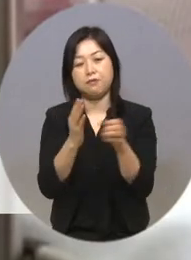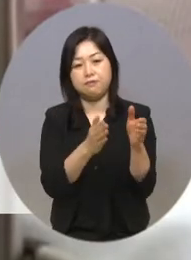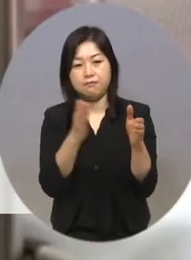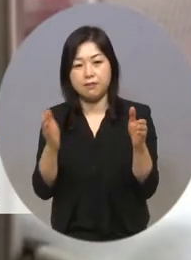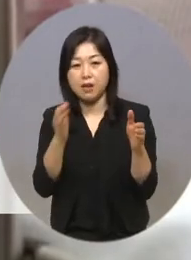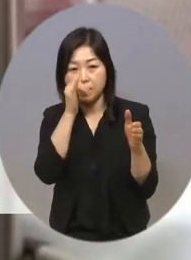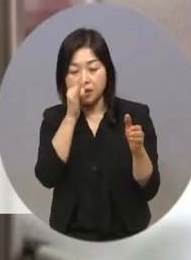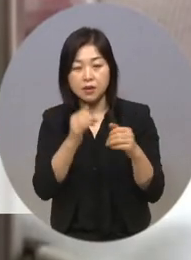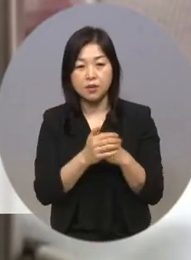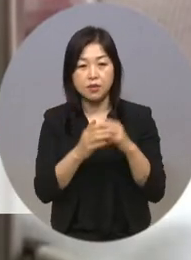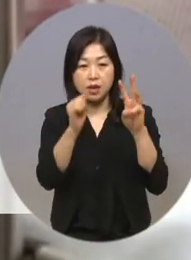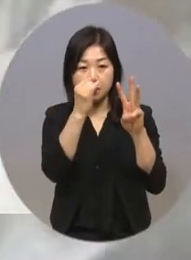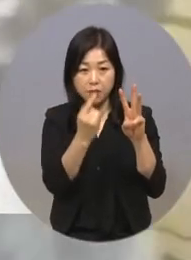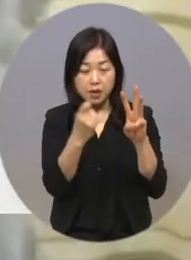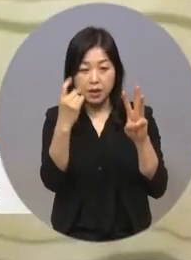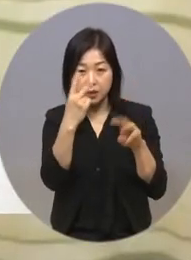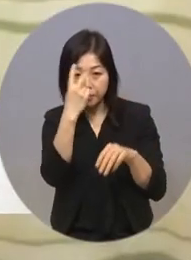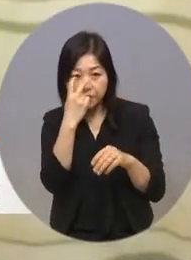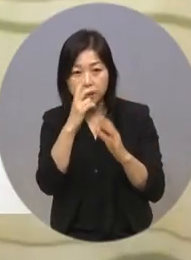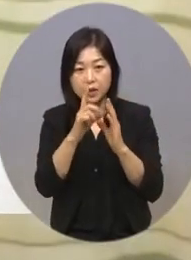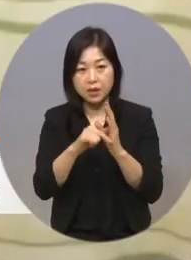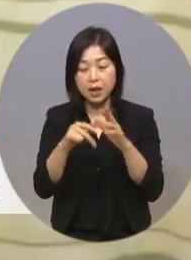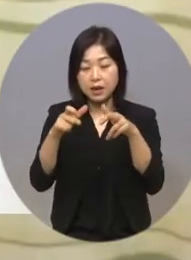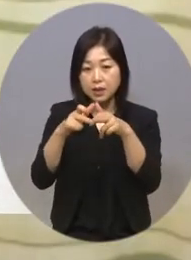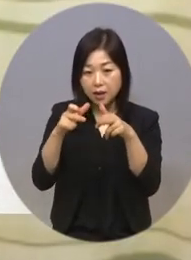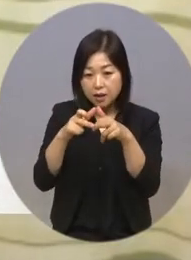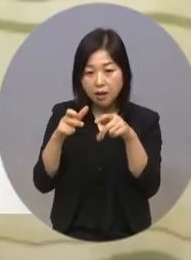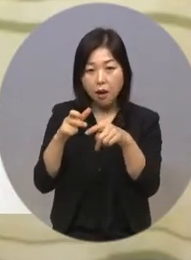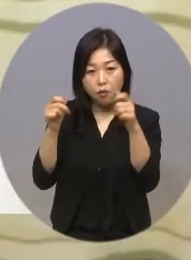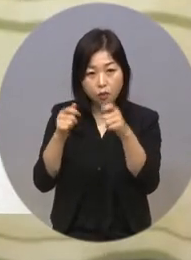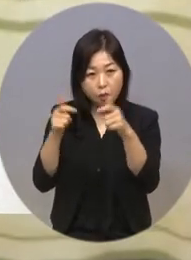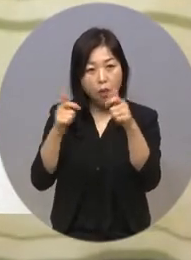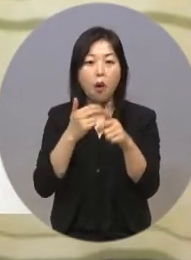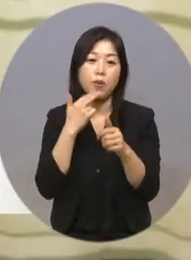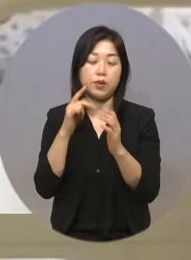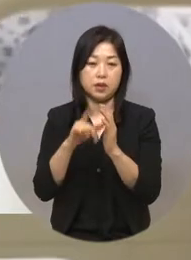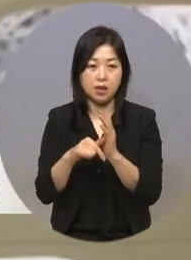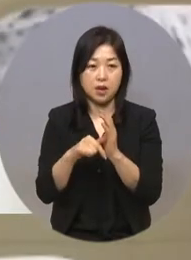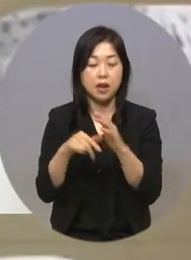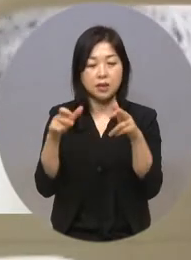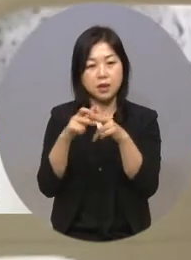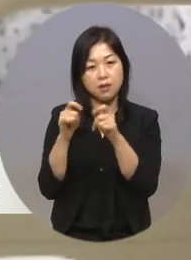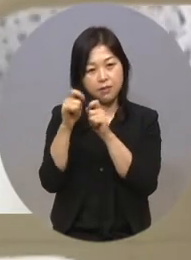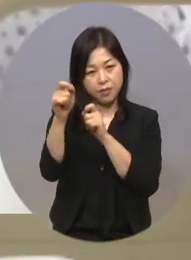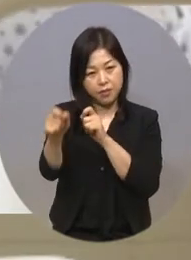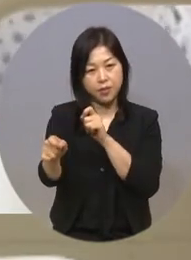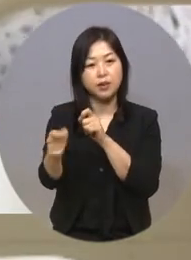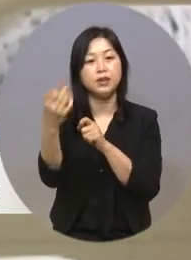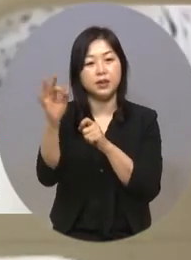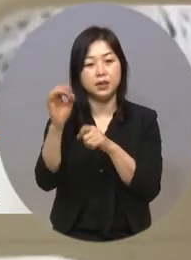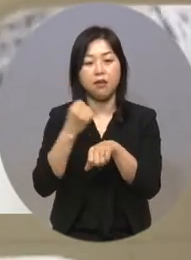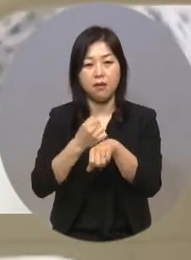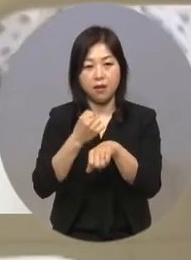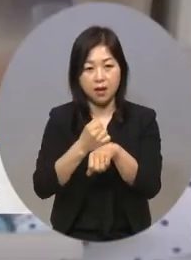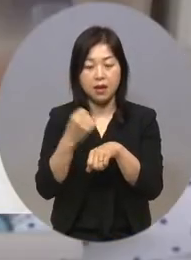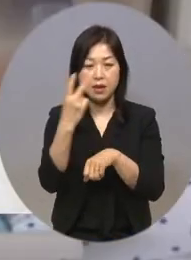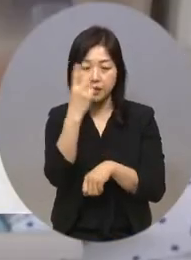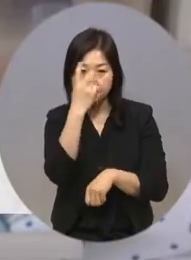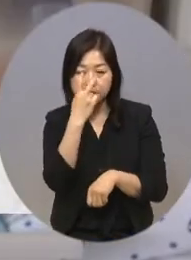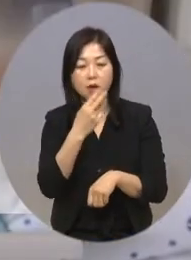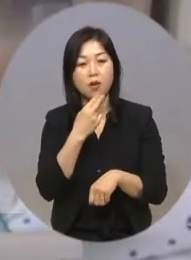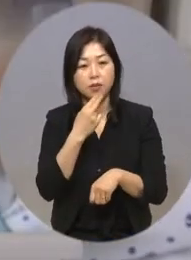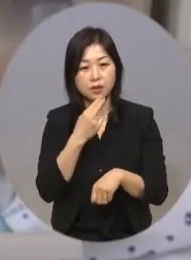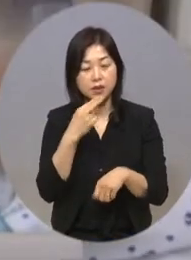재판정 기간 동안 장애 상태에 변동이 없는 경우 영구 장애 로 인정해 재판정 절차 없이 장애인 등록을